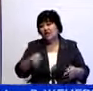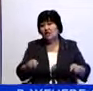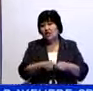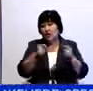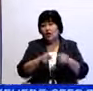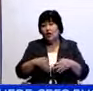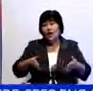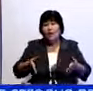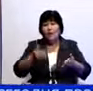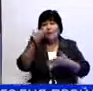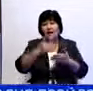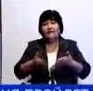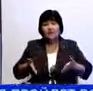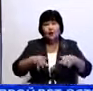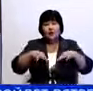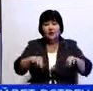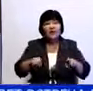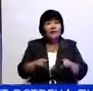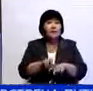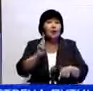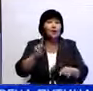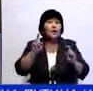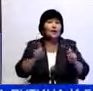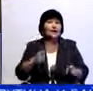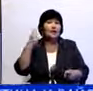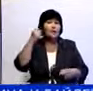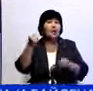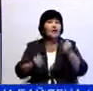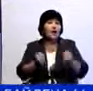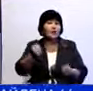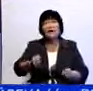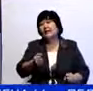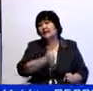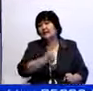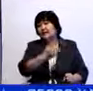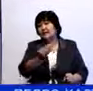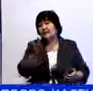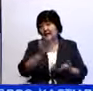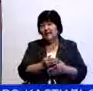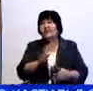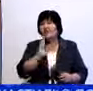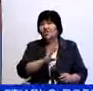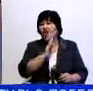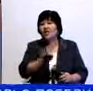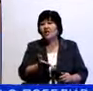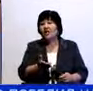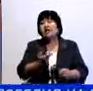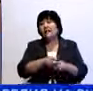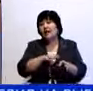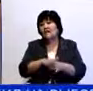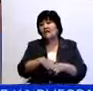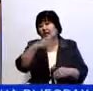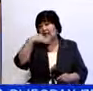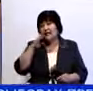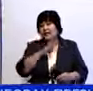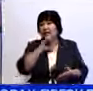правил дорожного движения немало тех кто садиться пьяными за руль к сожалению среди них есть и женщины за невыполнение родительских